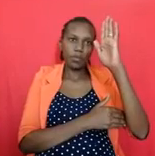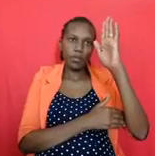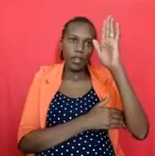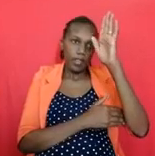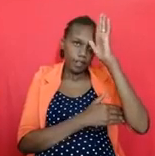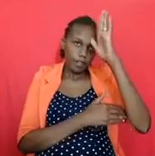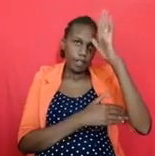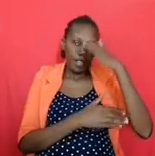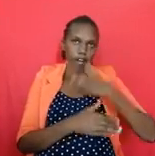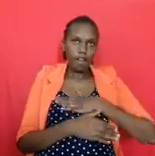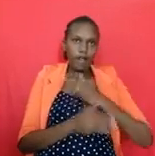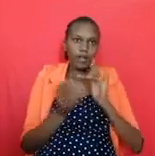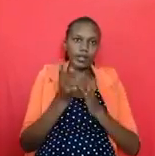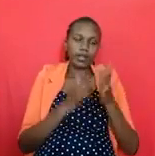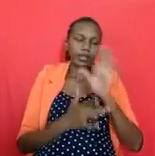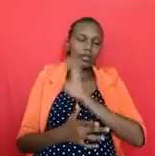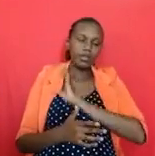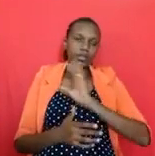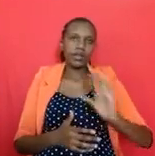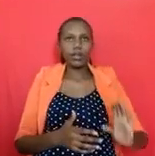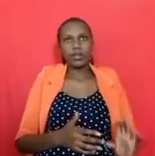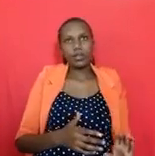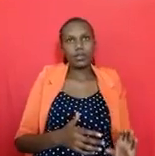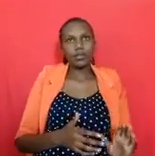ithe wa mwathani witu Jesu Kristo